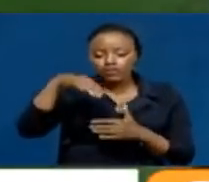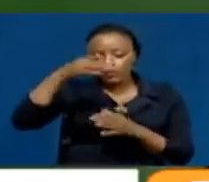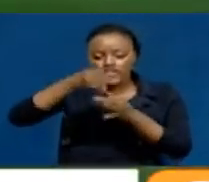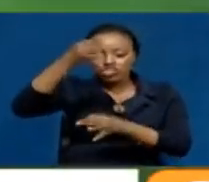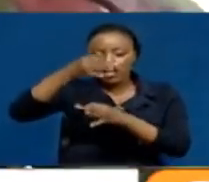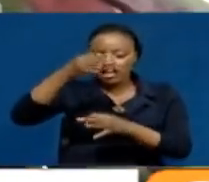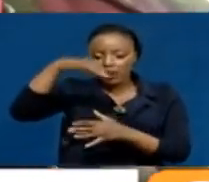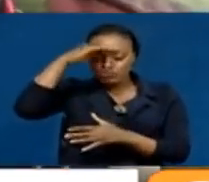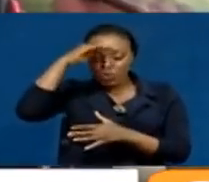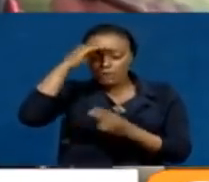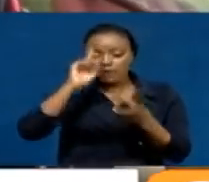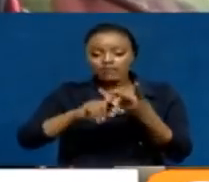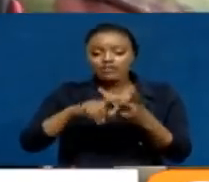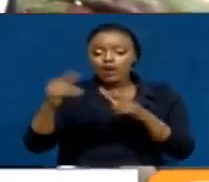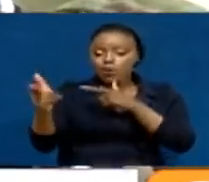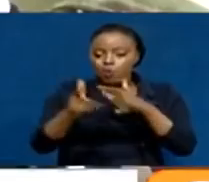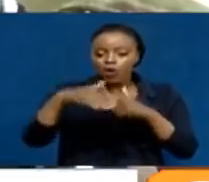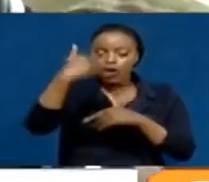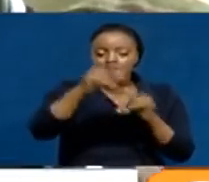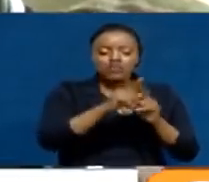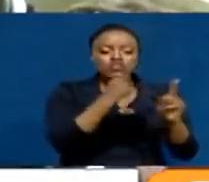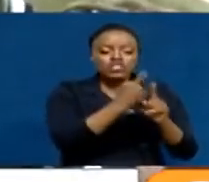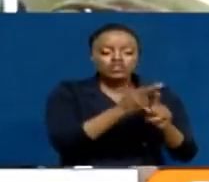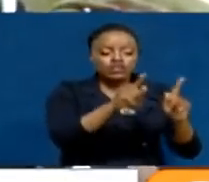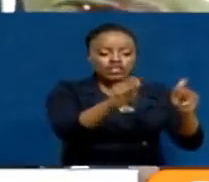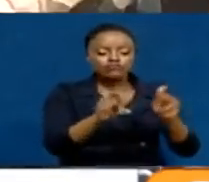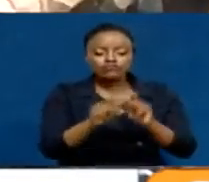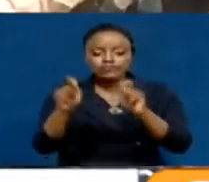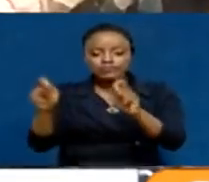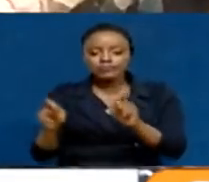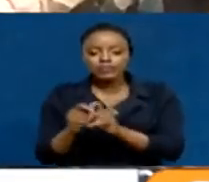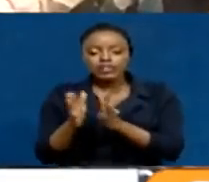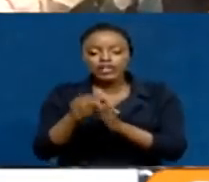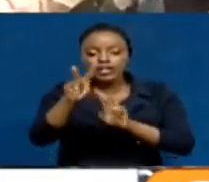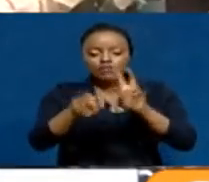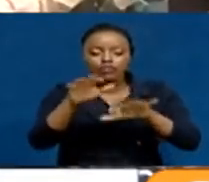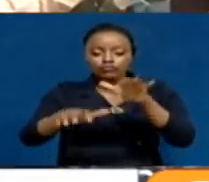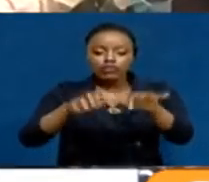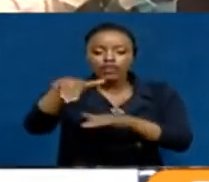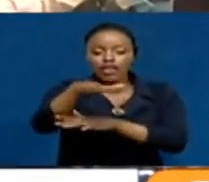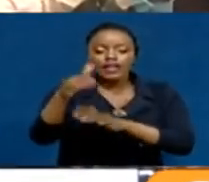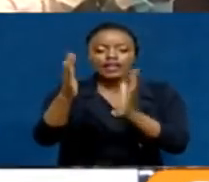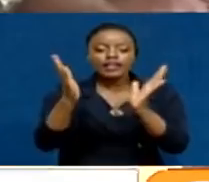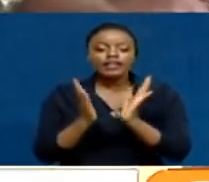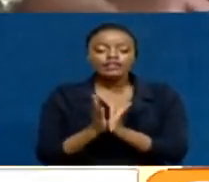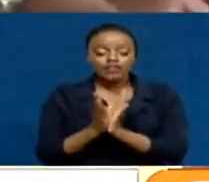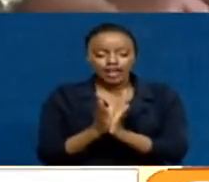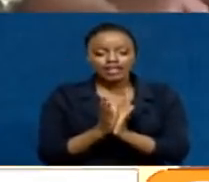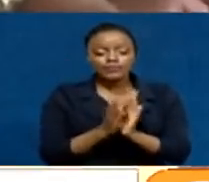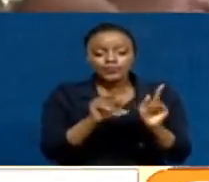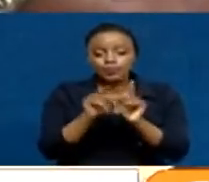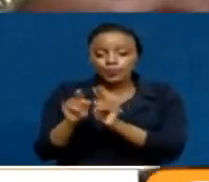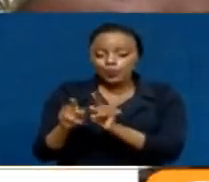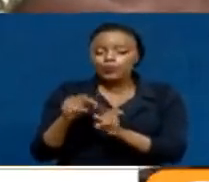haramu, mapigano ya mara kwa mara kati ya jamii hasimu na hata wizi wa mifugo kwenye maeneo ya bonde la Ufa.